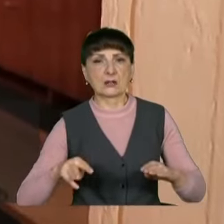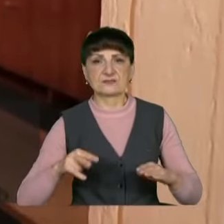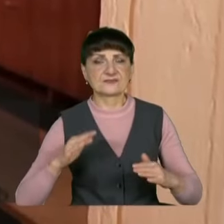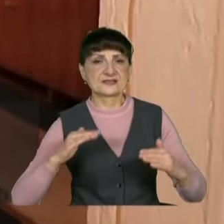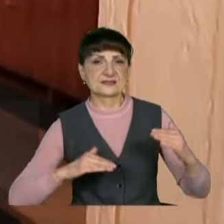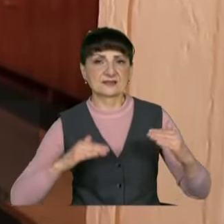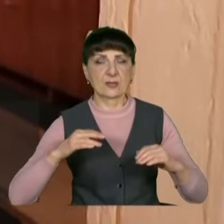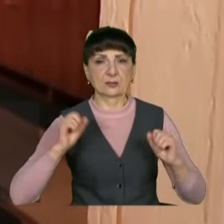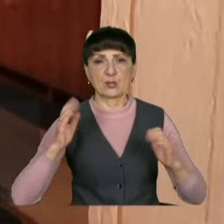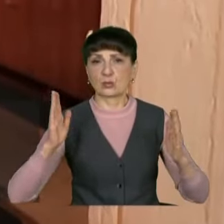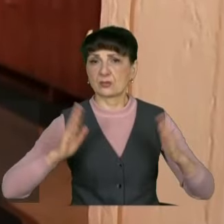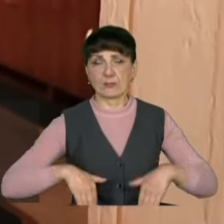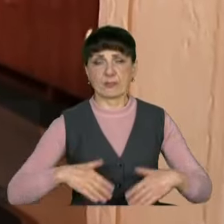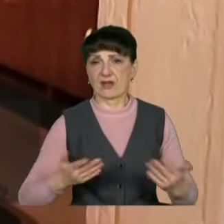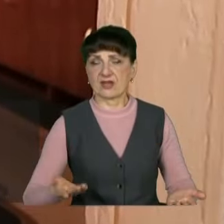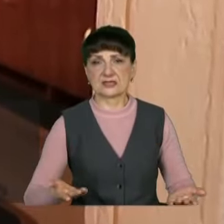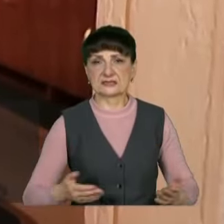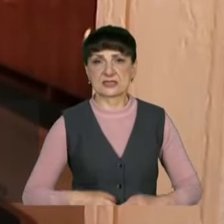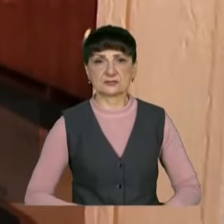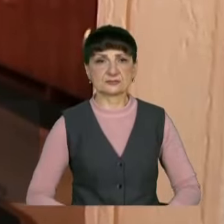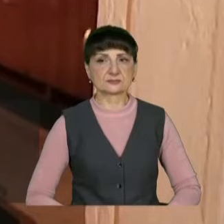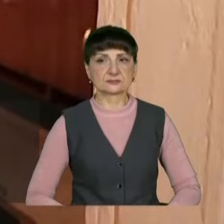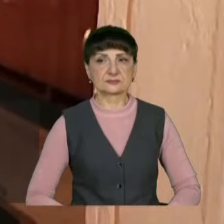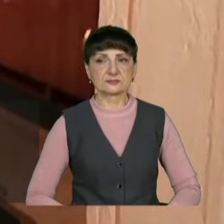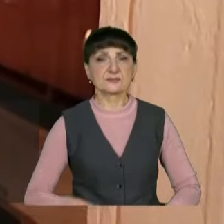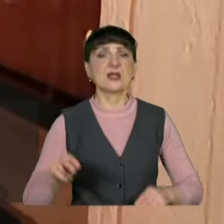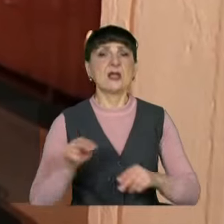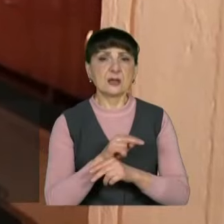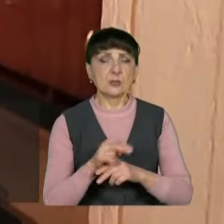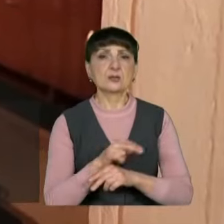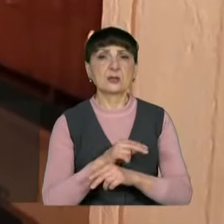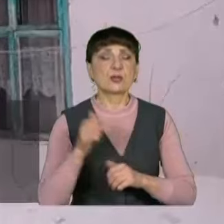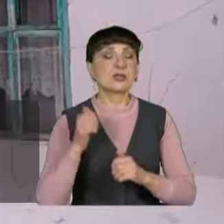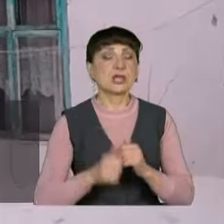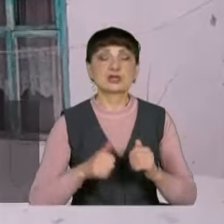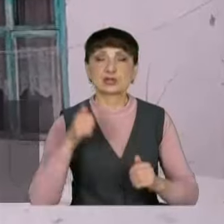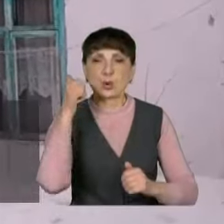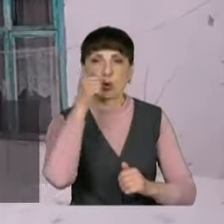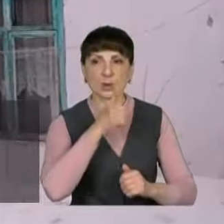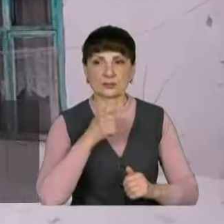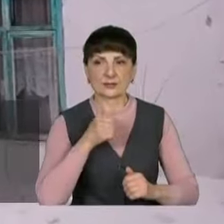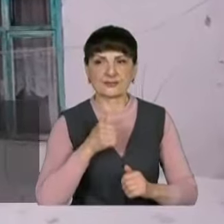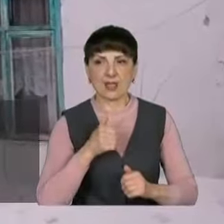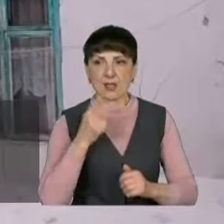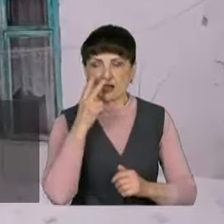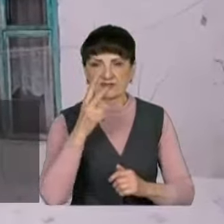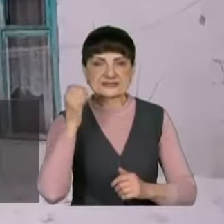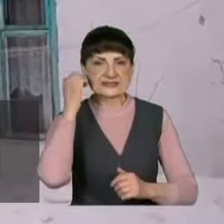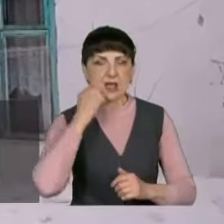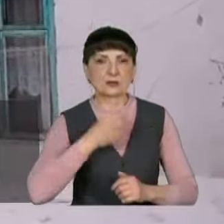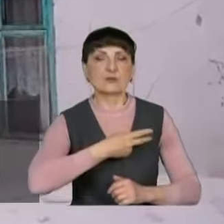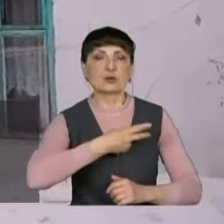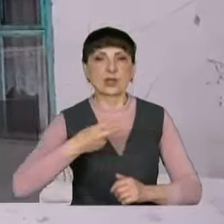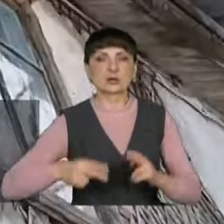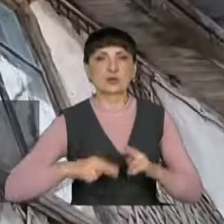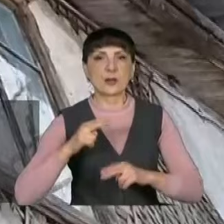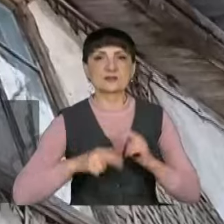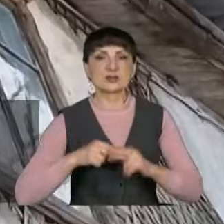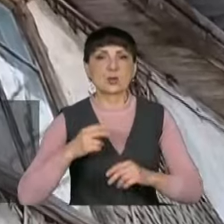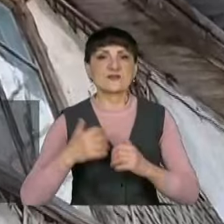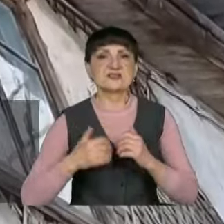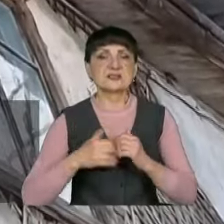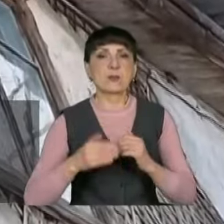момент они могут провалиться. Делаем ремонт мы ежегодно. Как выяснилось, эту ветхую двухэтажку построили еще в